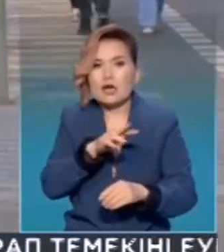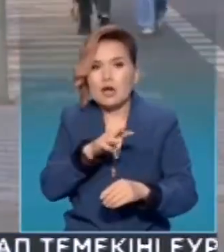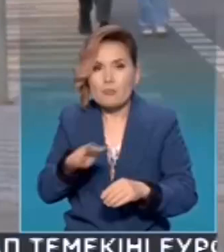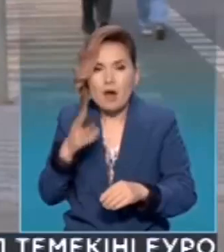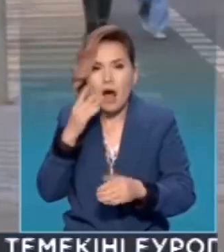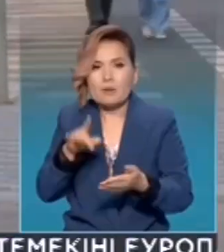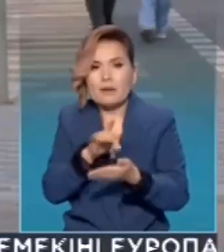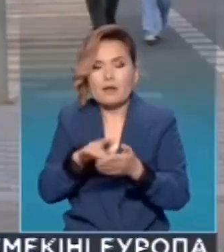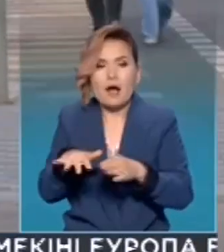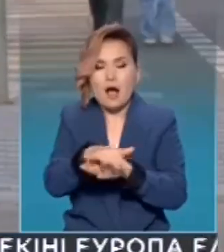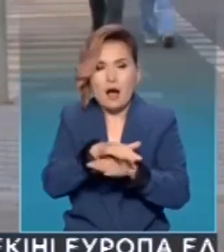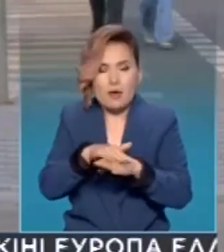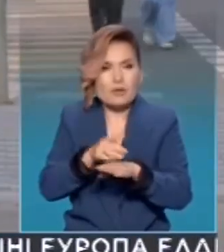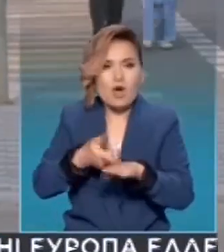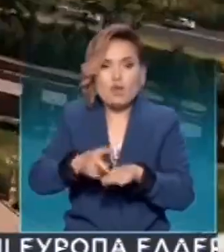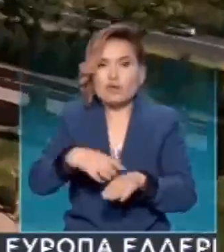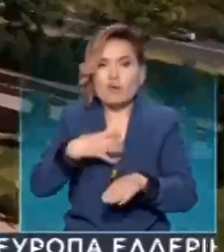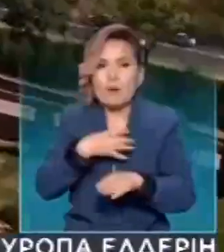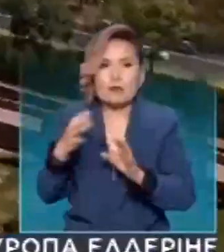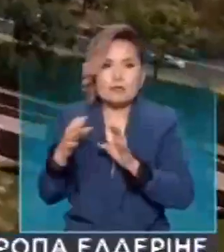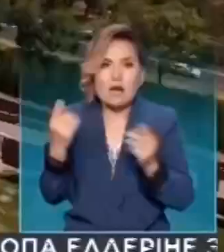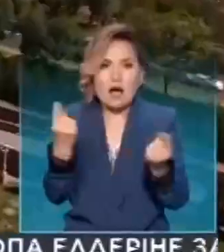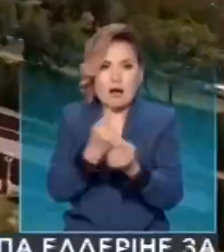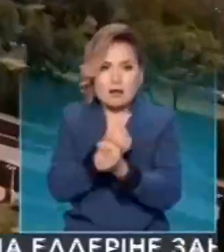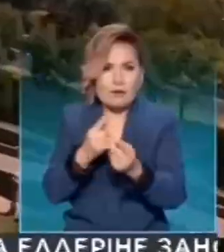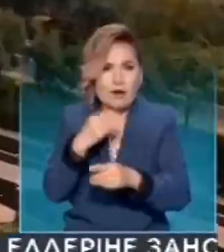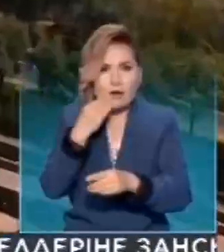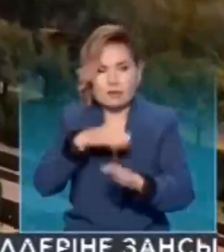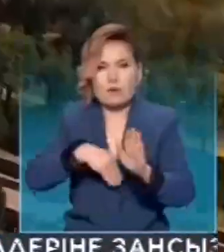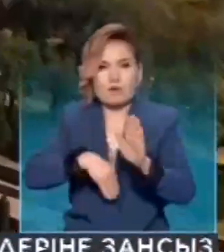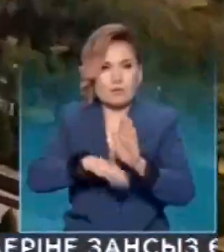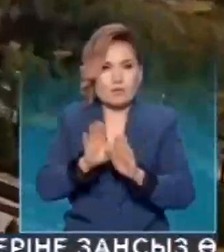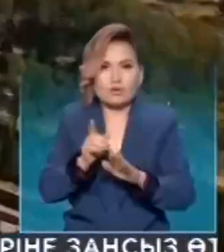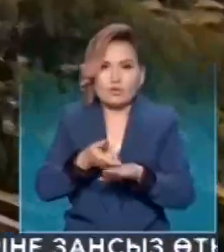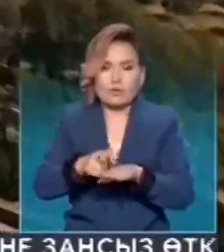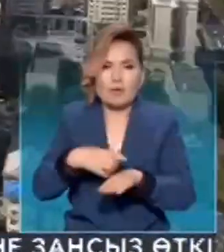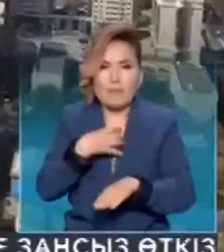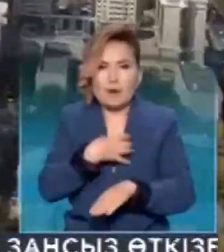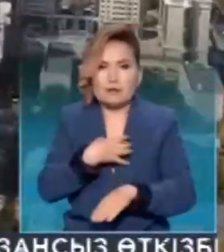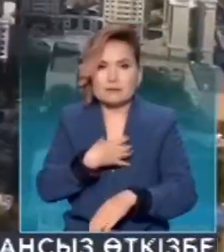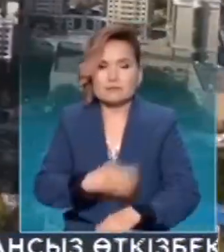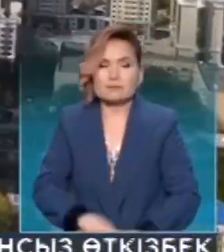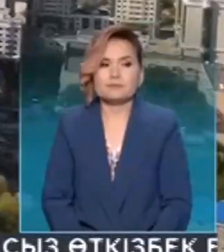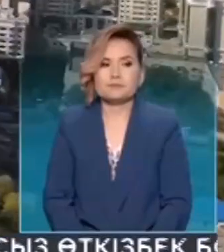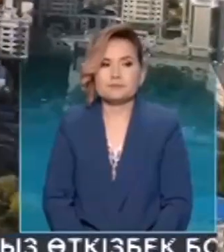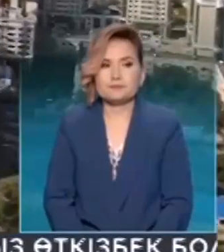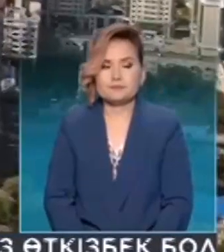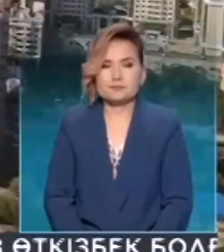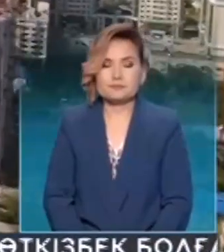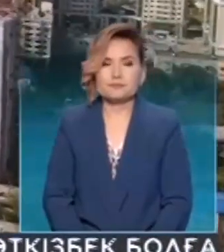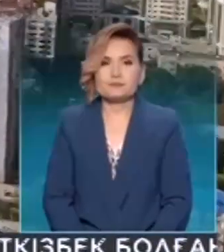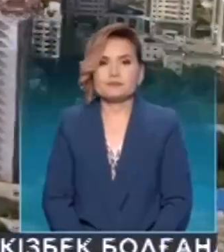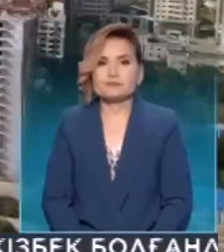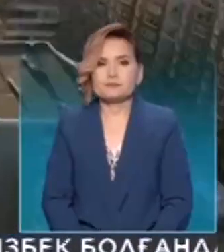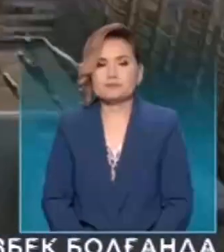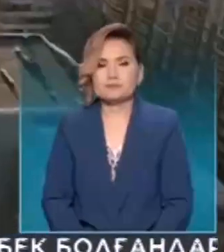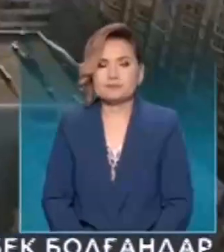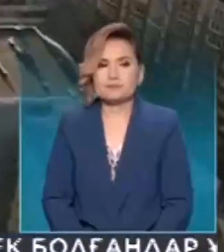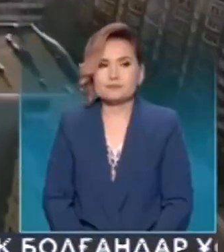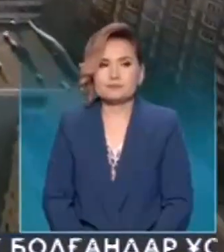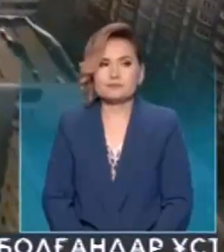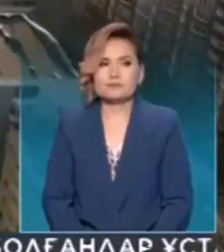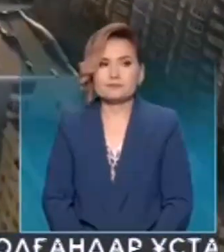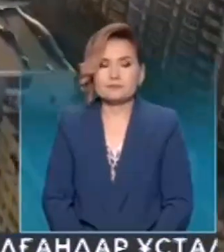бар шаһар үшін мұның маңызы зор. Досжан Маратұлы, Дәулетбек Абдрахманов, Қуаныш Қалымұлы, Президент Телерадио кешенінің көмегімен, ұлттық